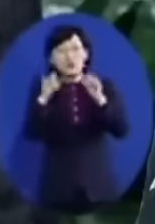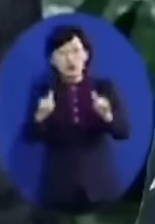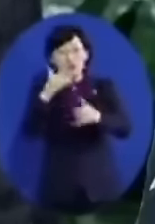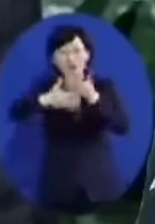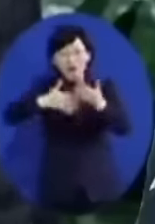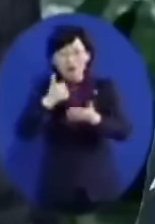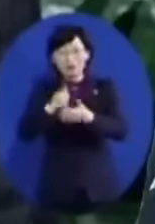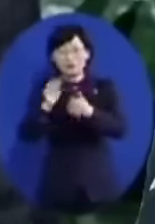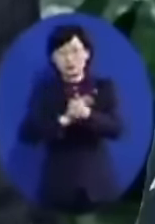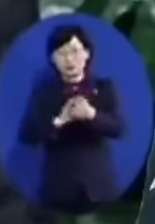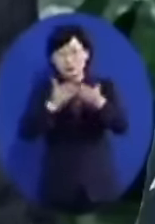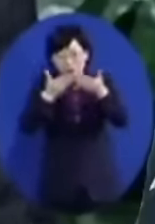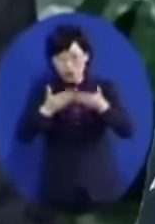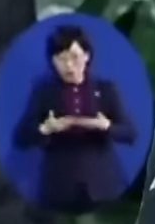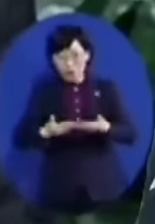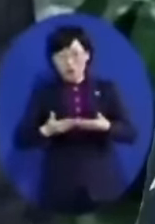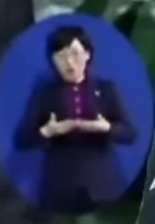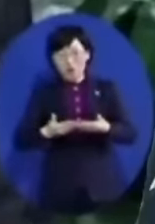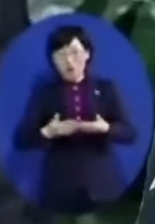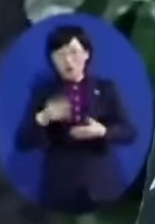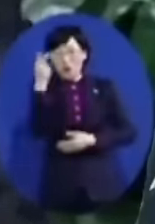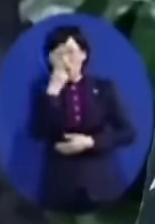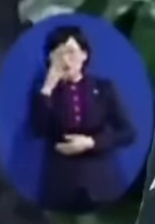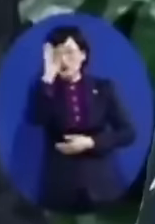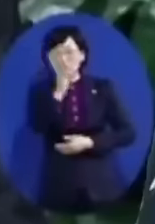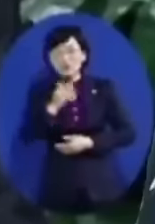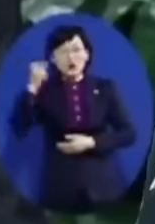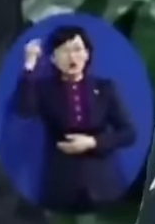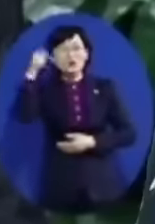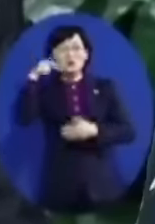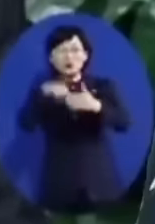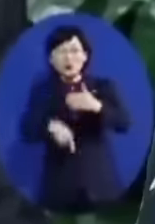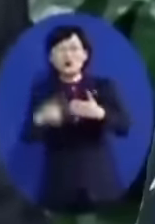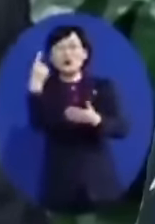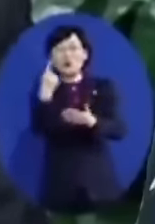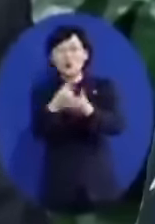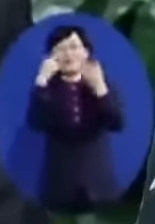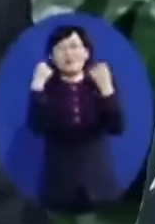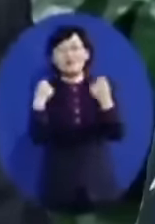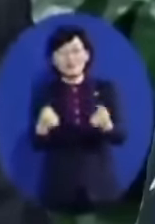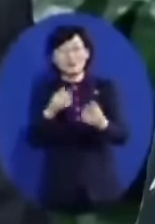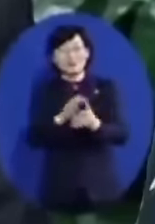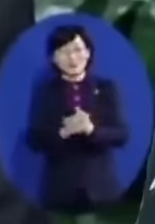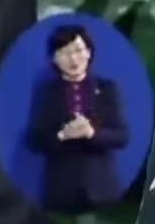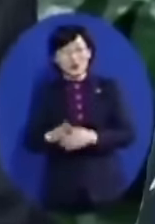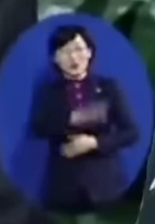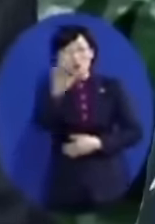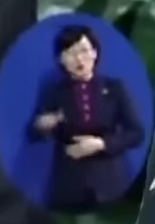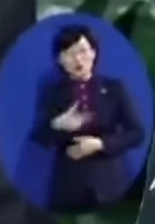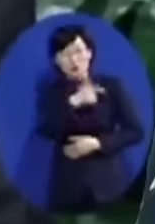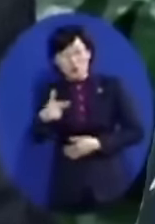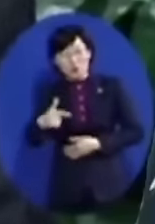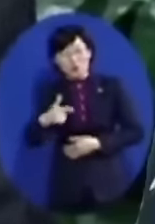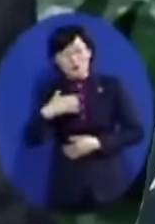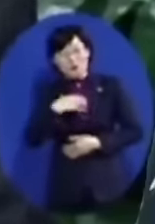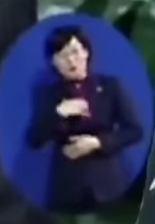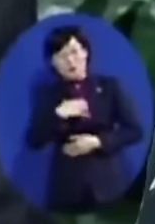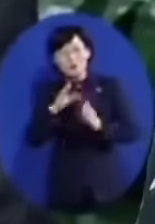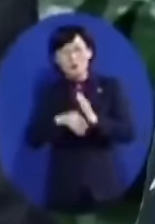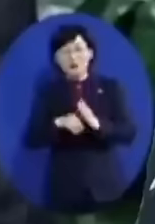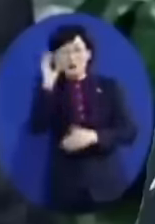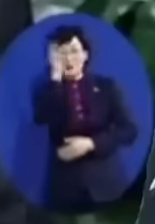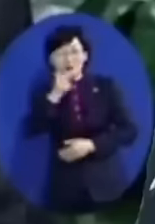위로자를 다 보내어서 보혜사 성령이 우리 속에 와서 계신 것입니다. 우리가 굉장히 괴로울 때는